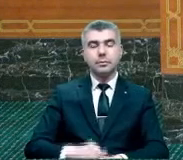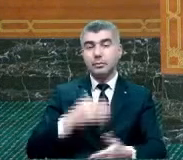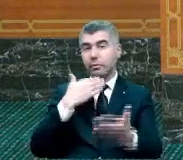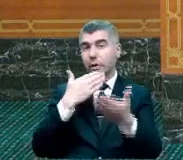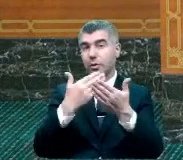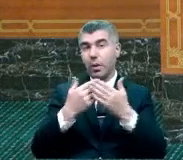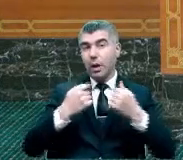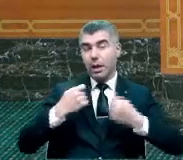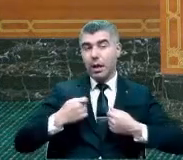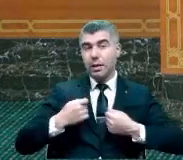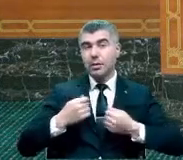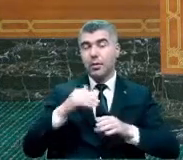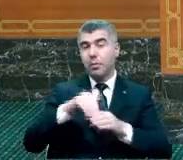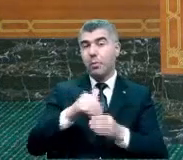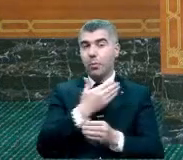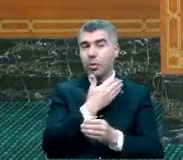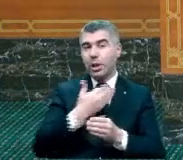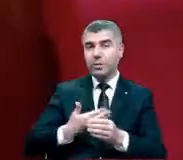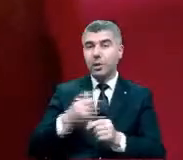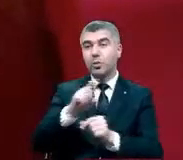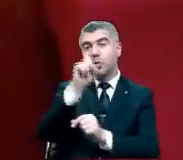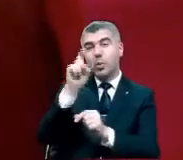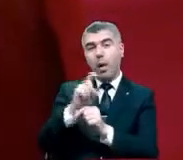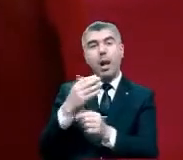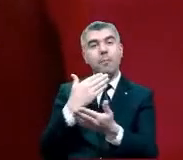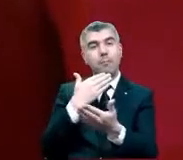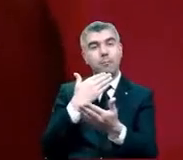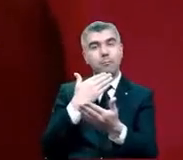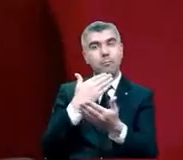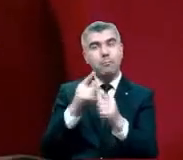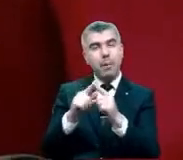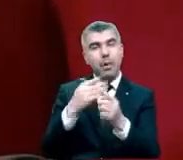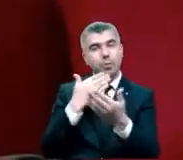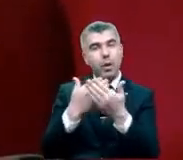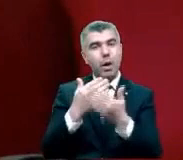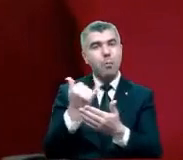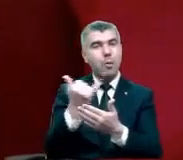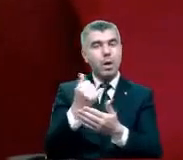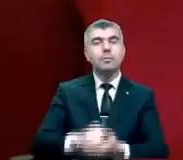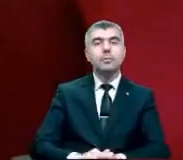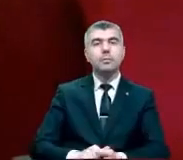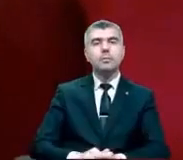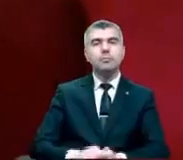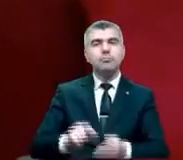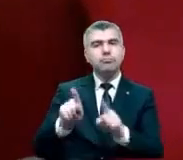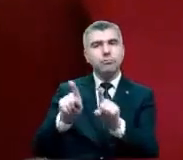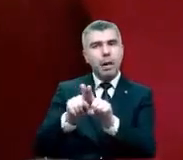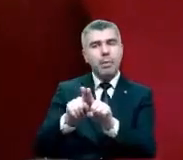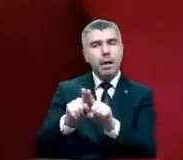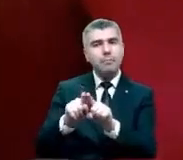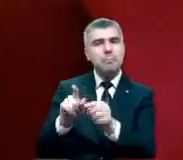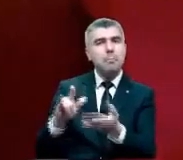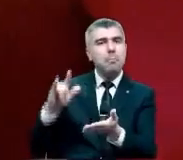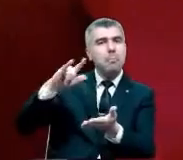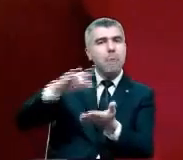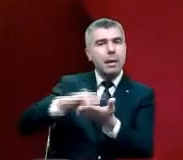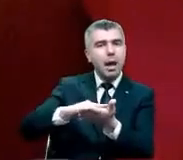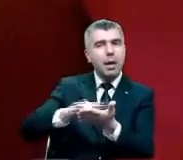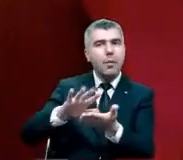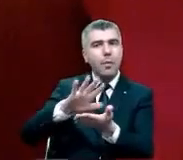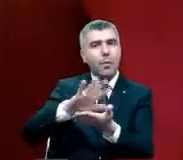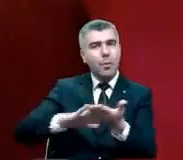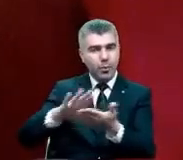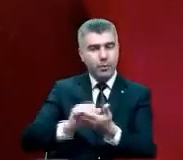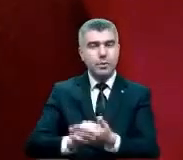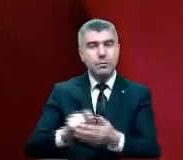شكرا سيد الرئيس، شكرا سيد المستشار على هذا السؤال الهام. فيما يخص نوعية وجودة الخدمات المطرية، أولا بغيت